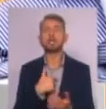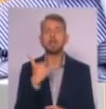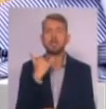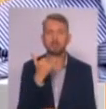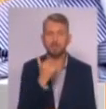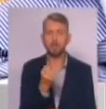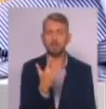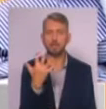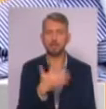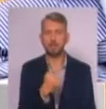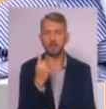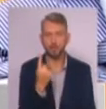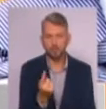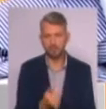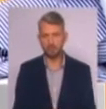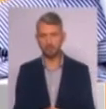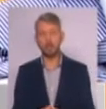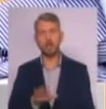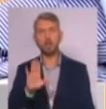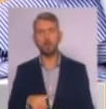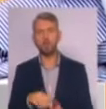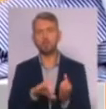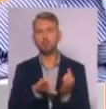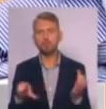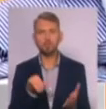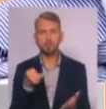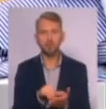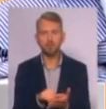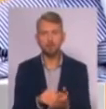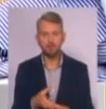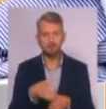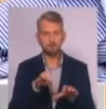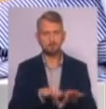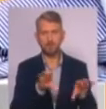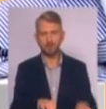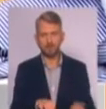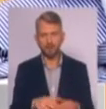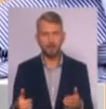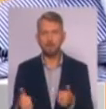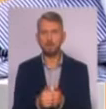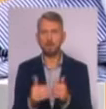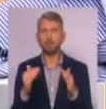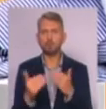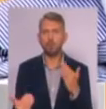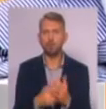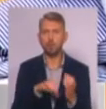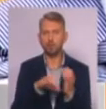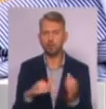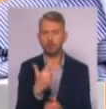на 1551. Потім труби поставили біля будинку, нові труби, біля будинку